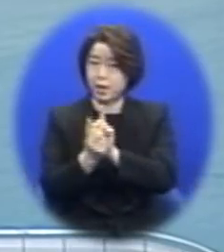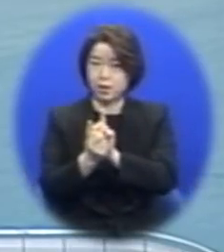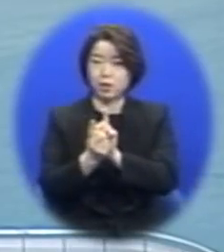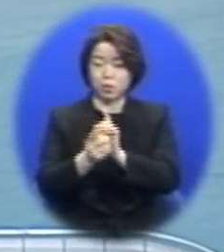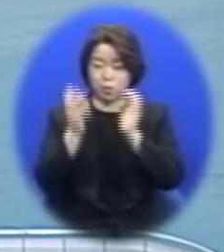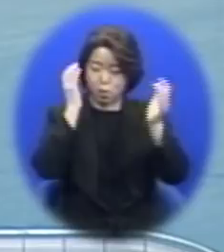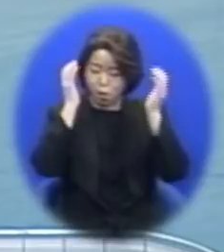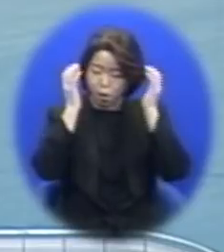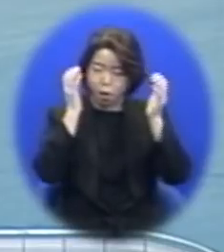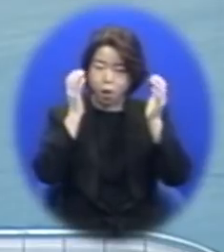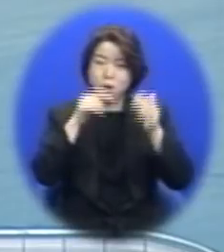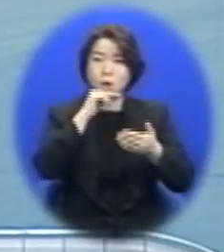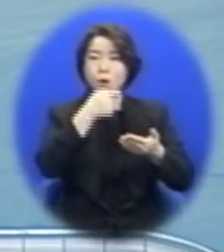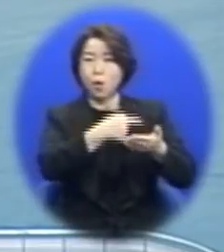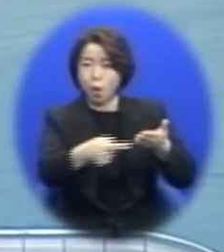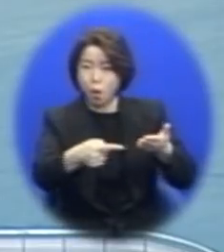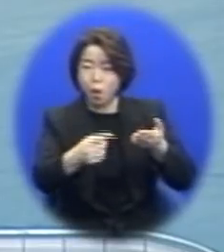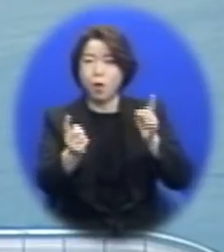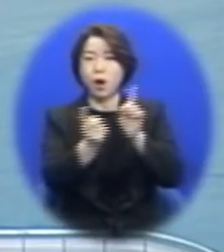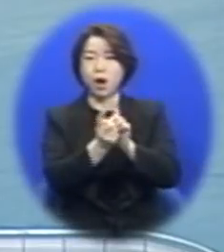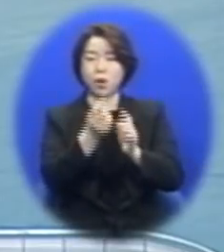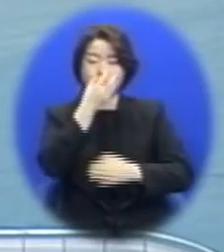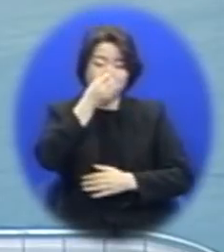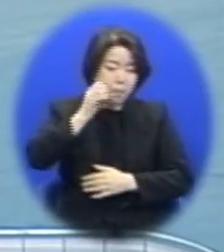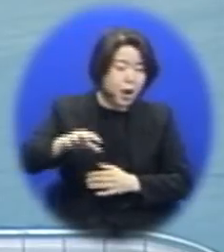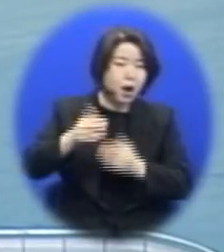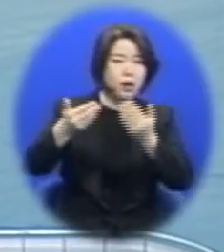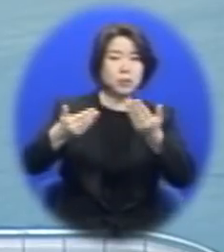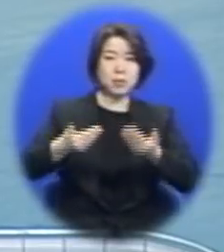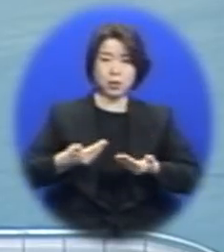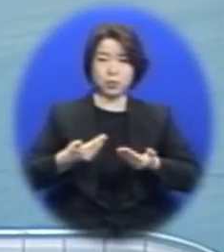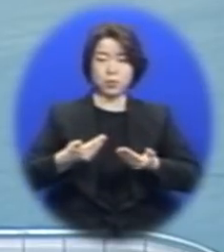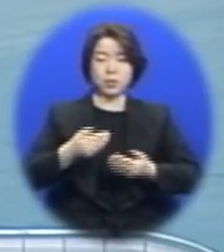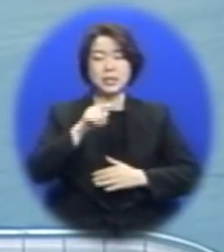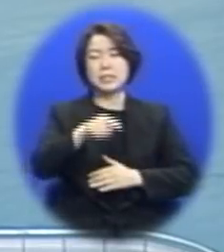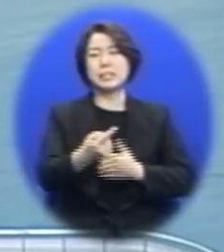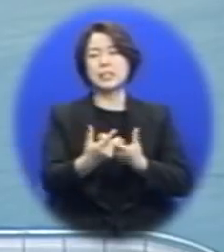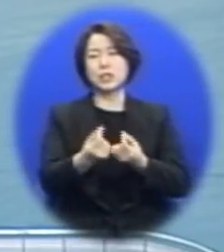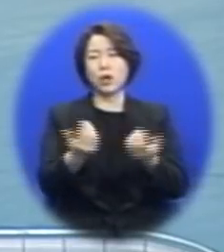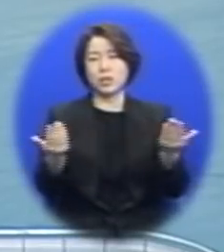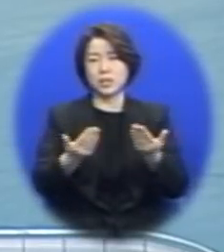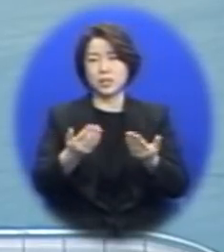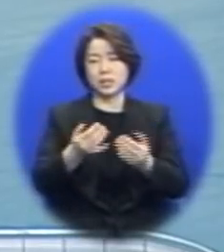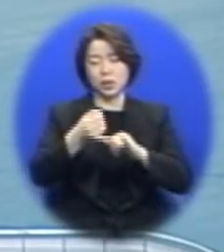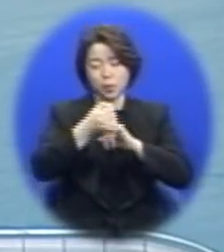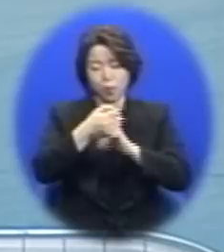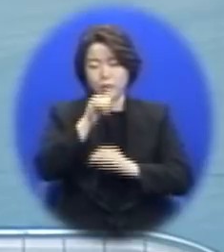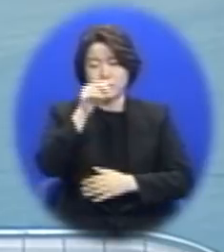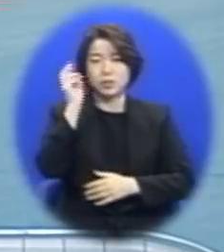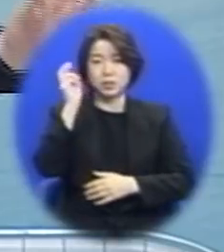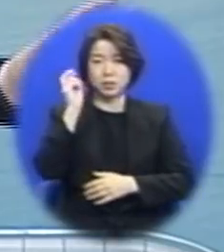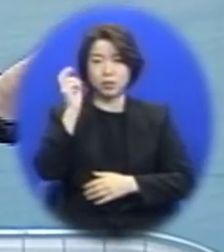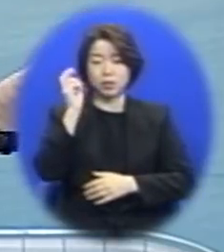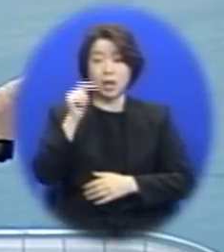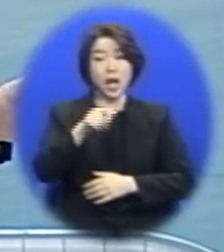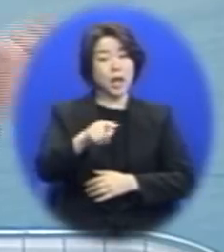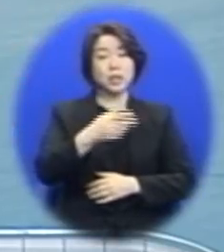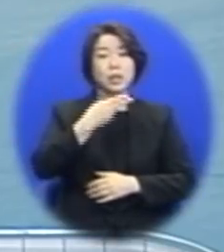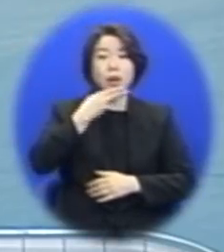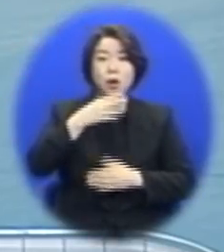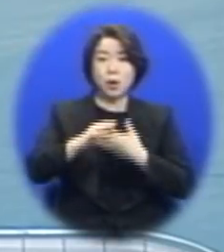고난을 당하고 손해를 당하고 멸시를 받고 그랬던 일이 반드시 있습니다. 만약에 그게